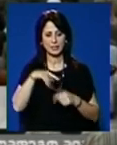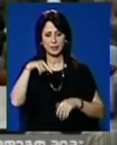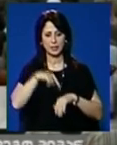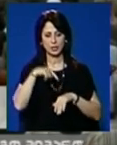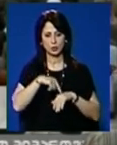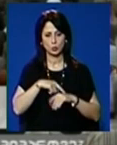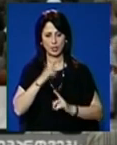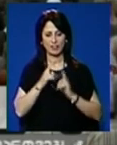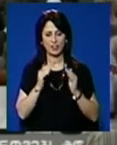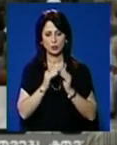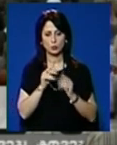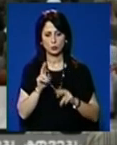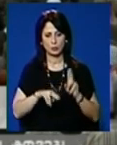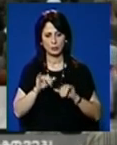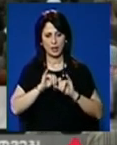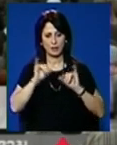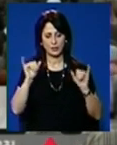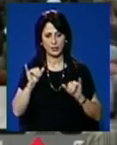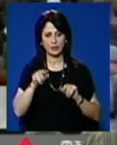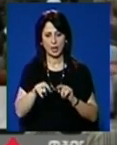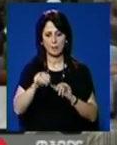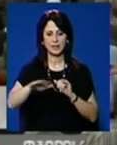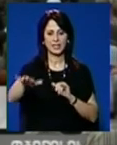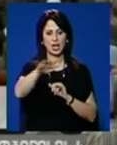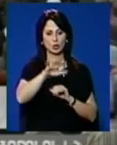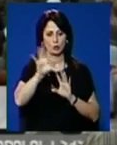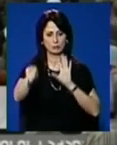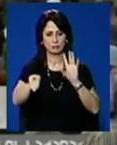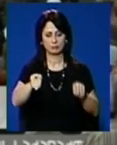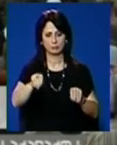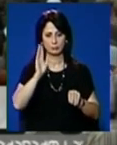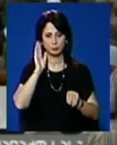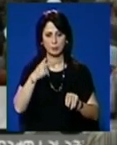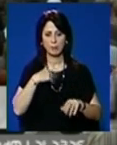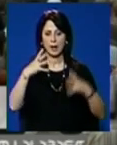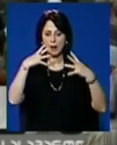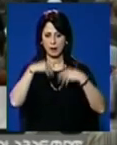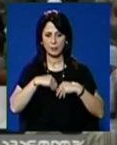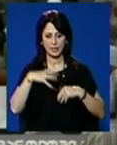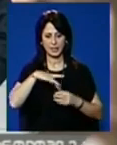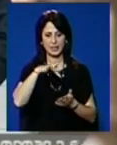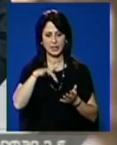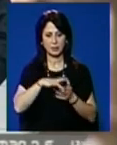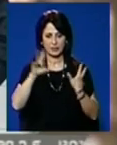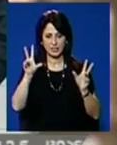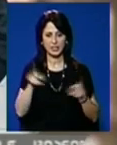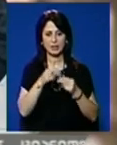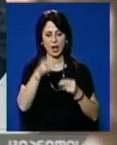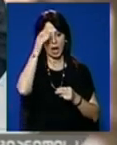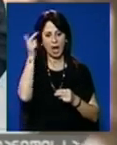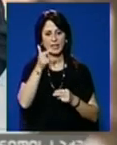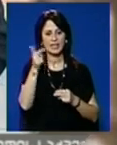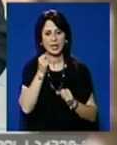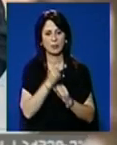იგრძნონ. ინფრასტრუქტურული განვითარება უპირველესად ამ ტერიტორიებზე შევა. მე შევძლებ თბილისი გადავაქციო